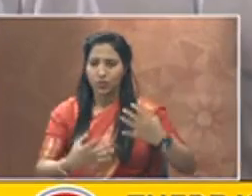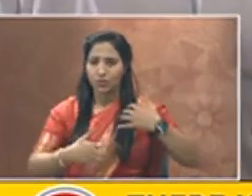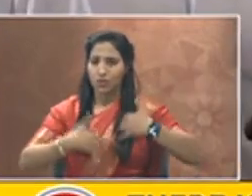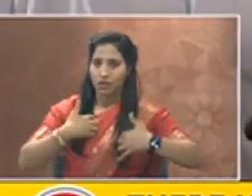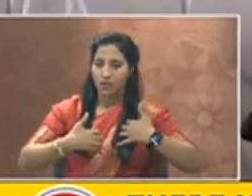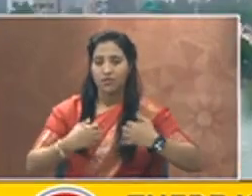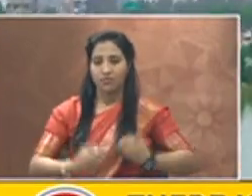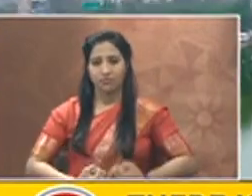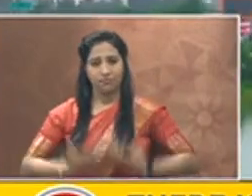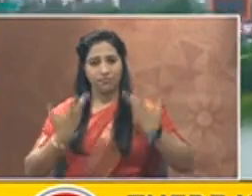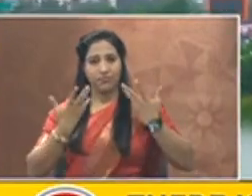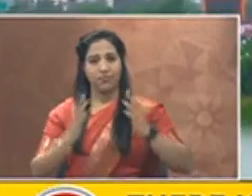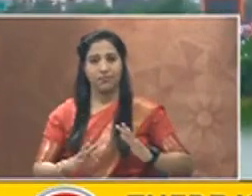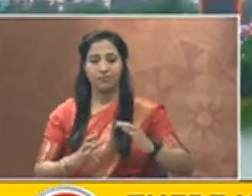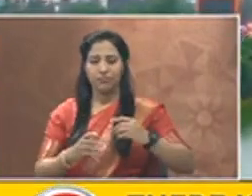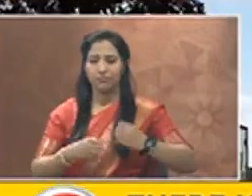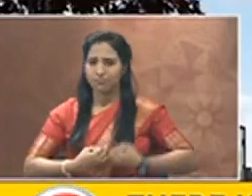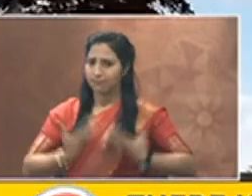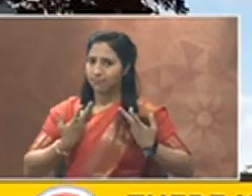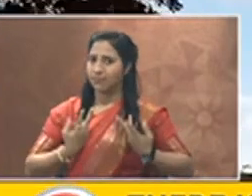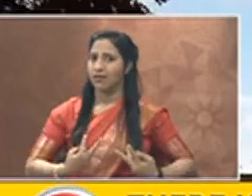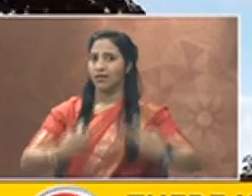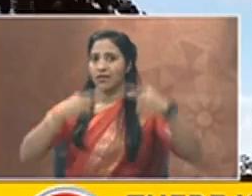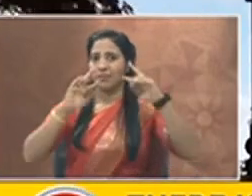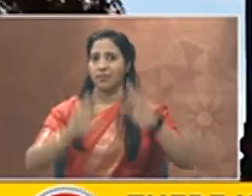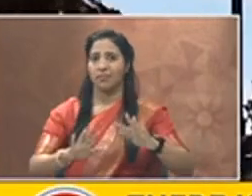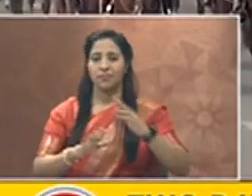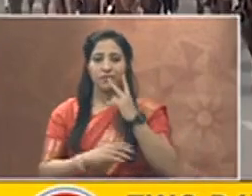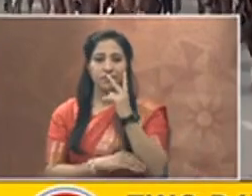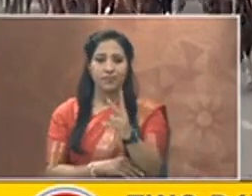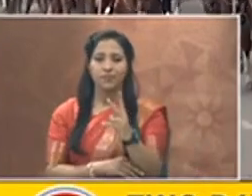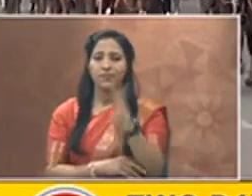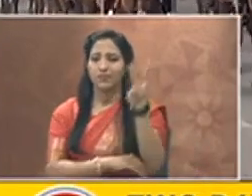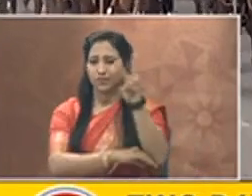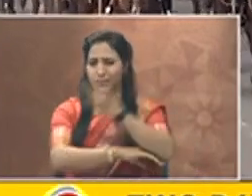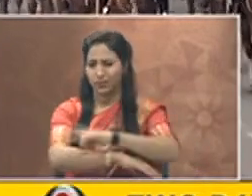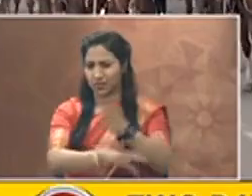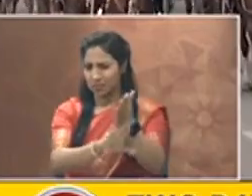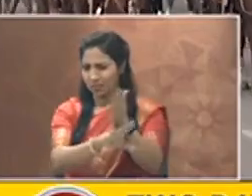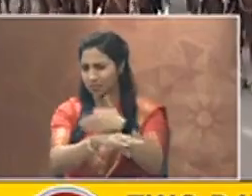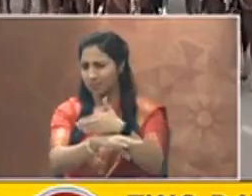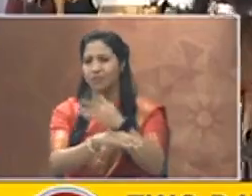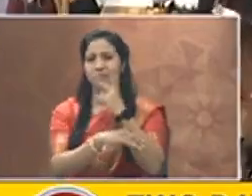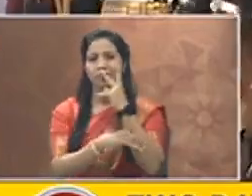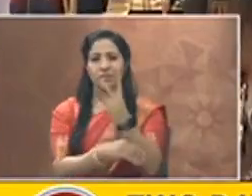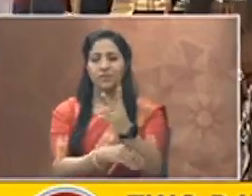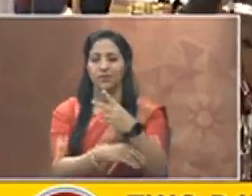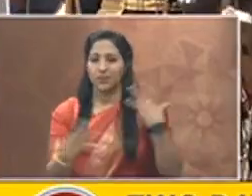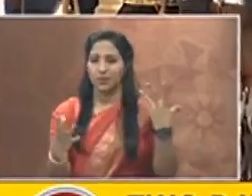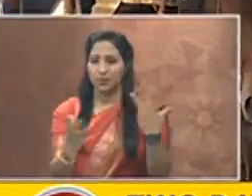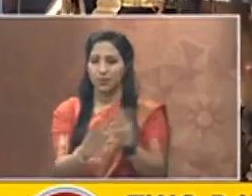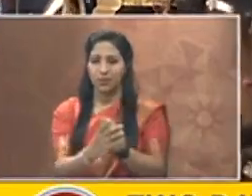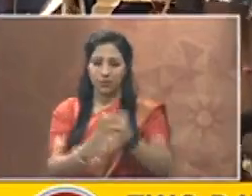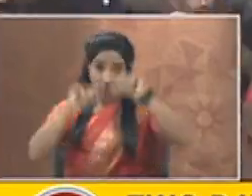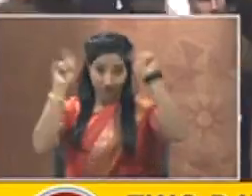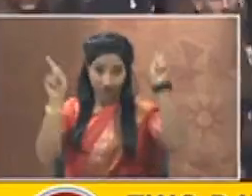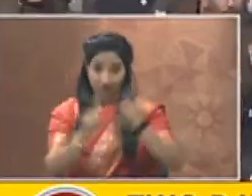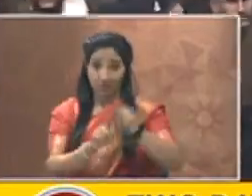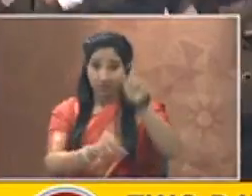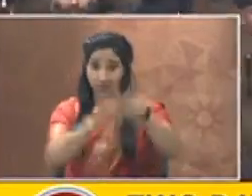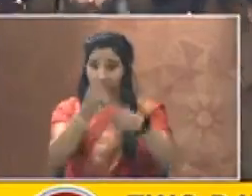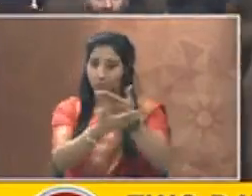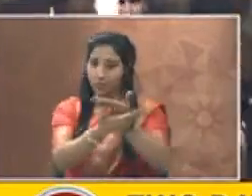है, नई तरंग है। 2 दिन पहले हम सभी देशवासियों